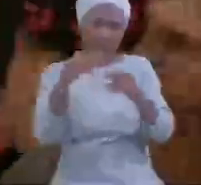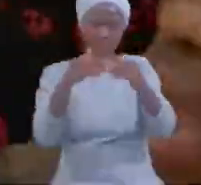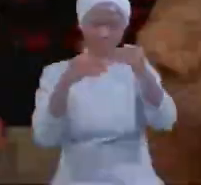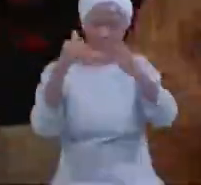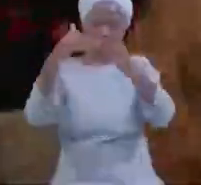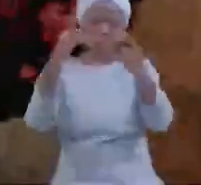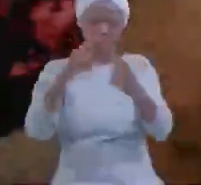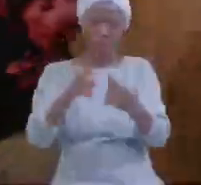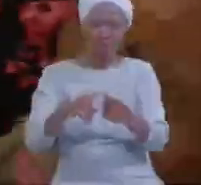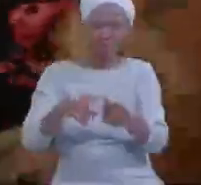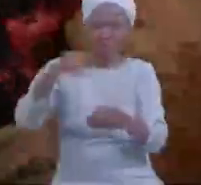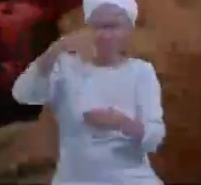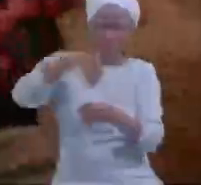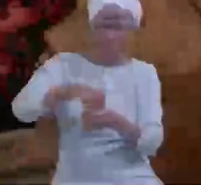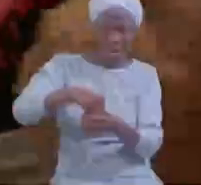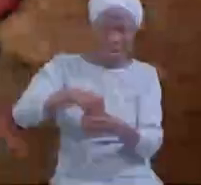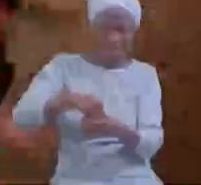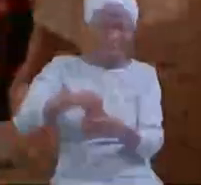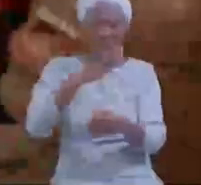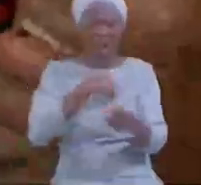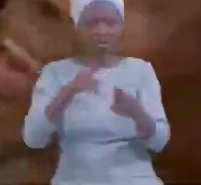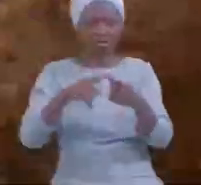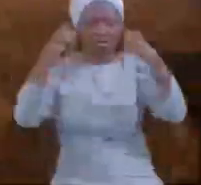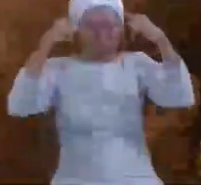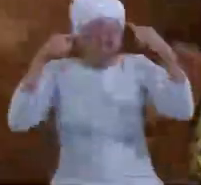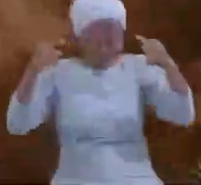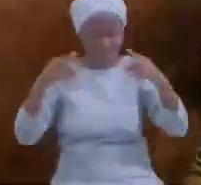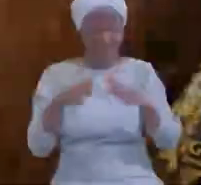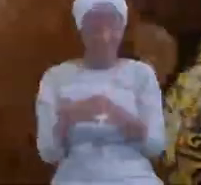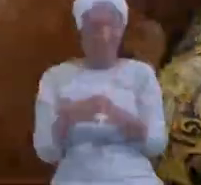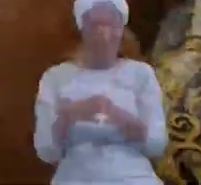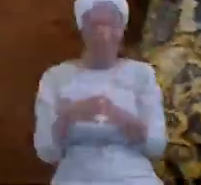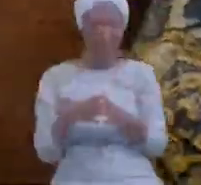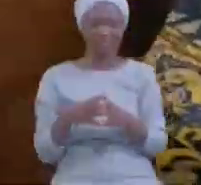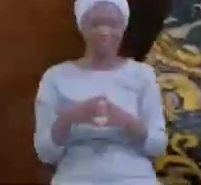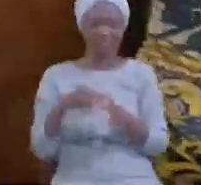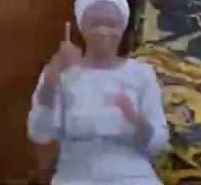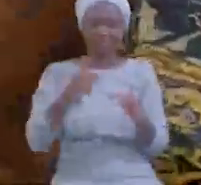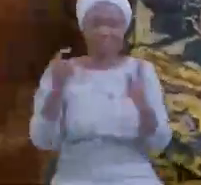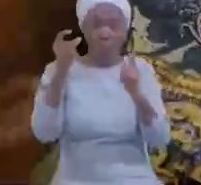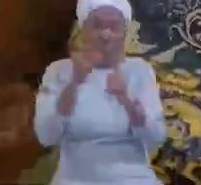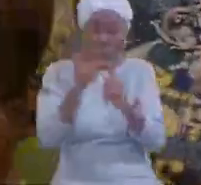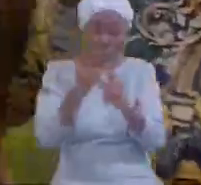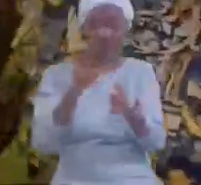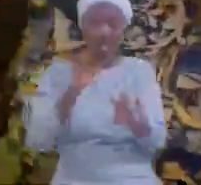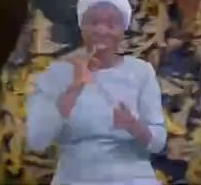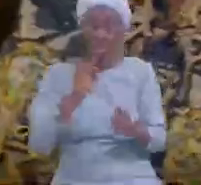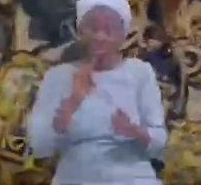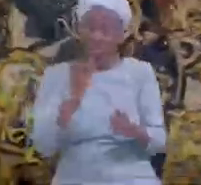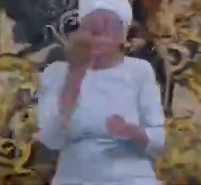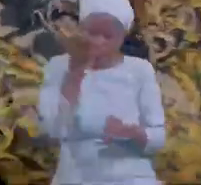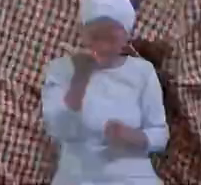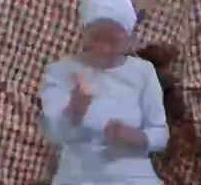de réussir. La parole est là dans votre bouche.